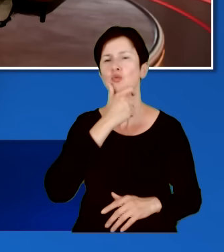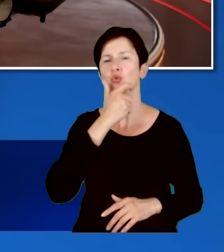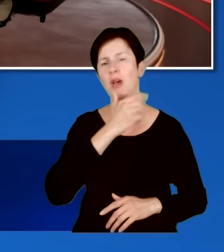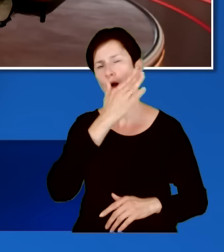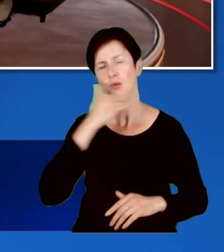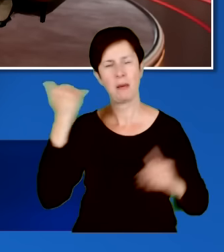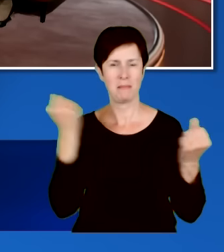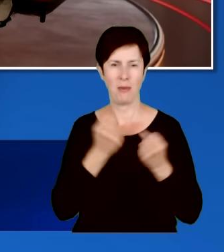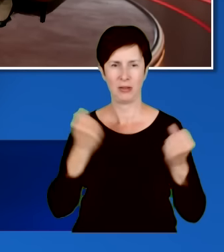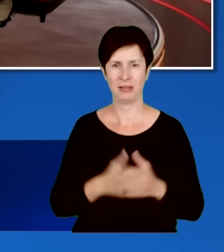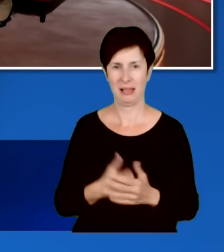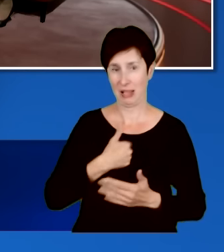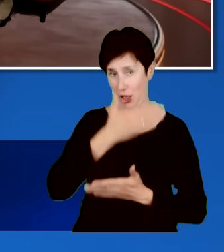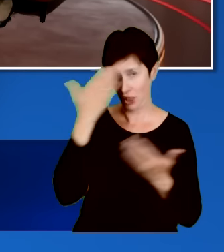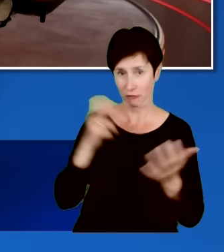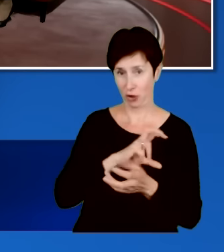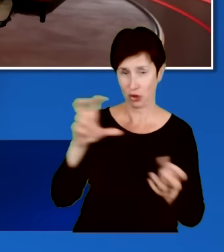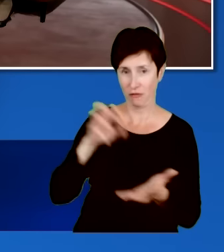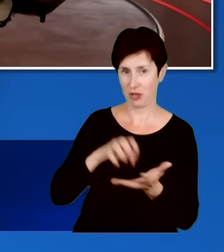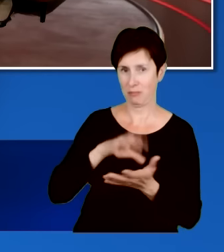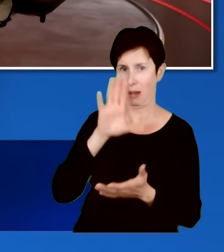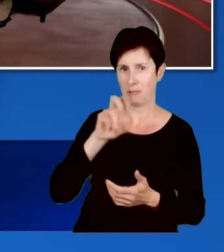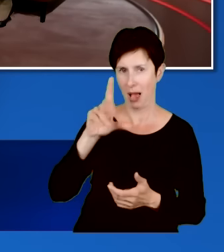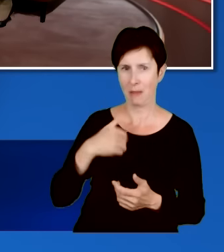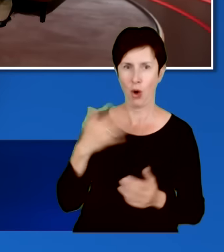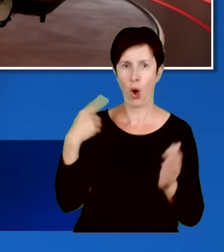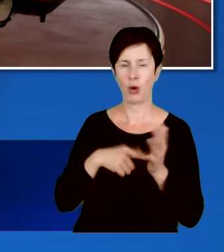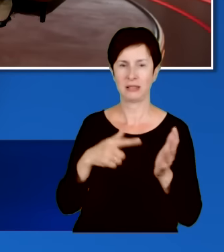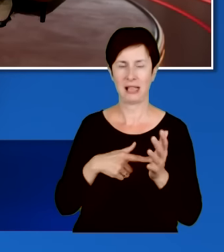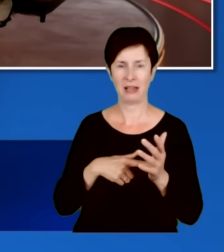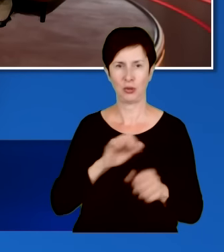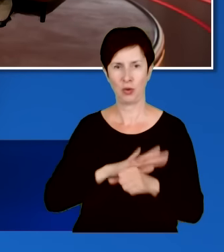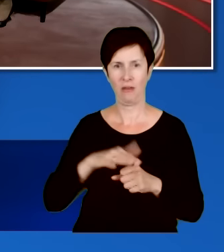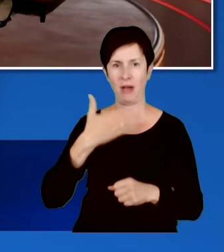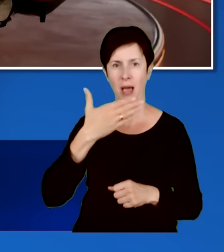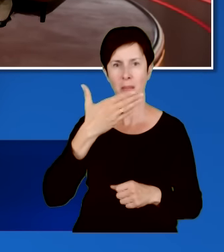C zaj że ostatnio króluje pan